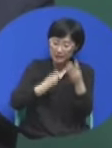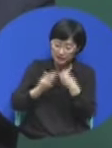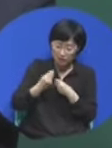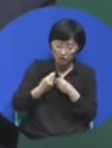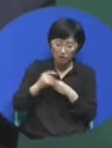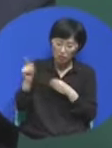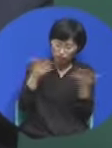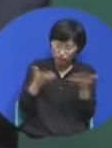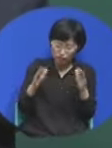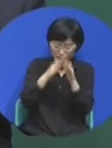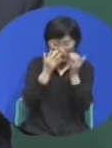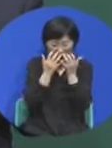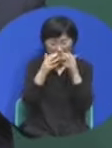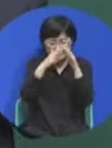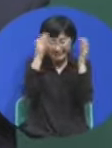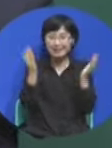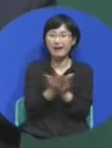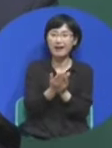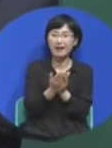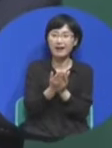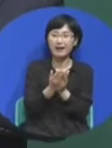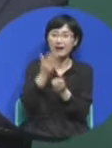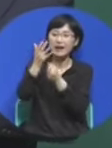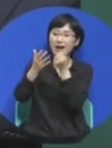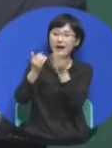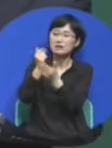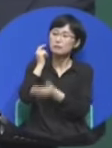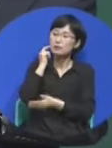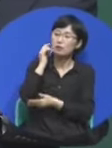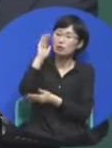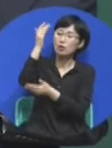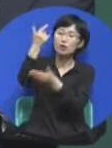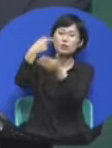다 하나님의 영광을 위하여 하라.